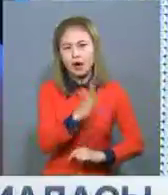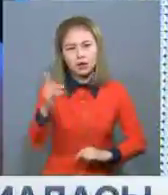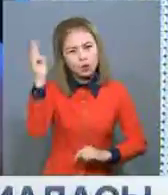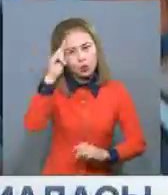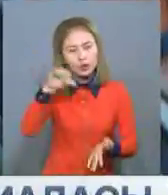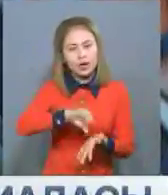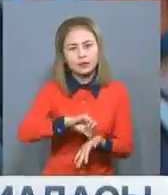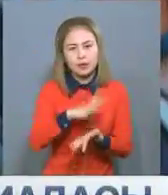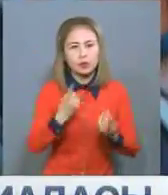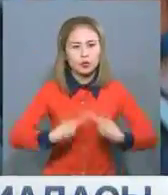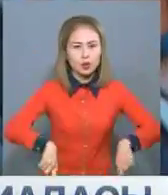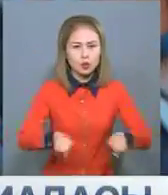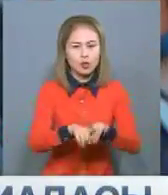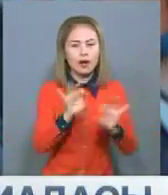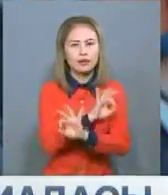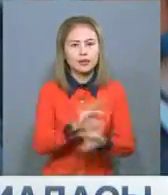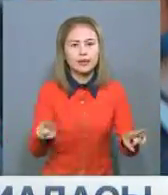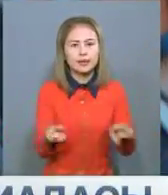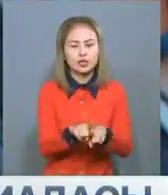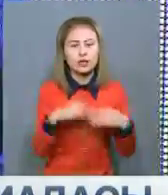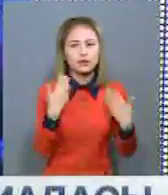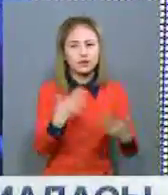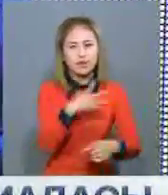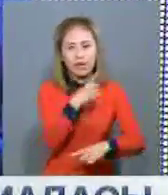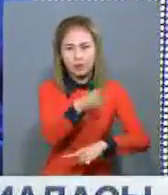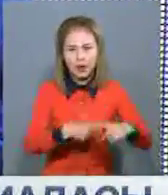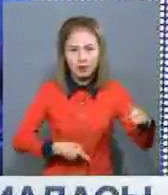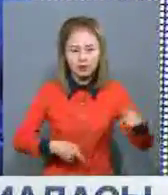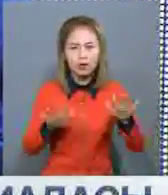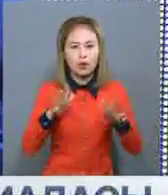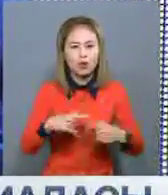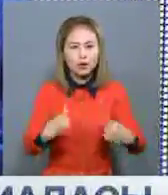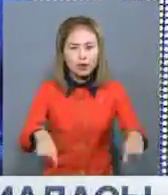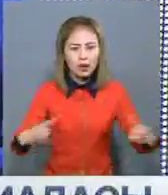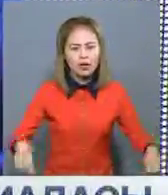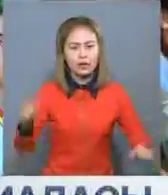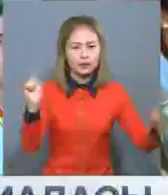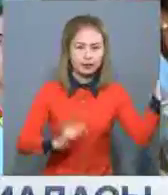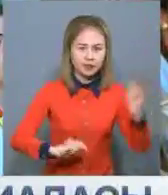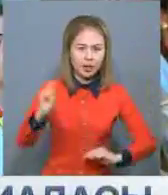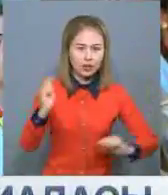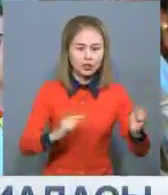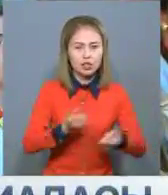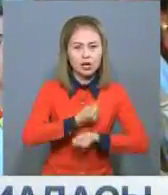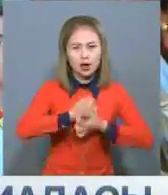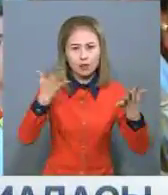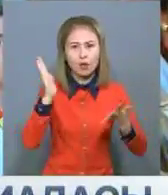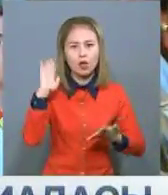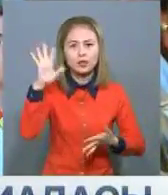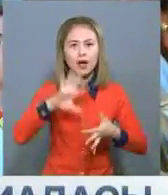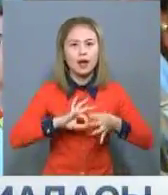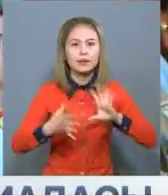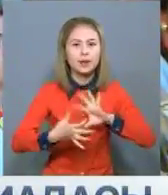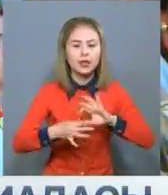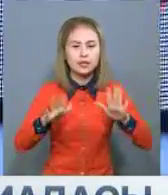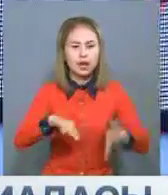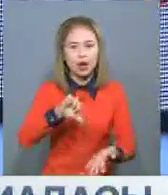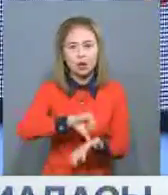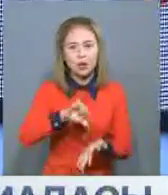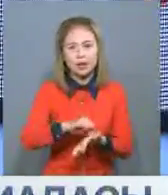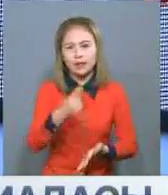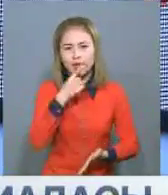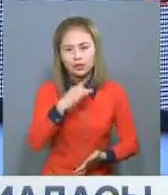қатысты. Ұйымдастырушылардың айтуынша, олардың тең жартысынан астамы өзге ұлттың балалары. Жарқын болашақ олимпиадасына